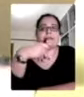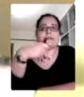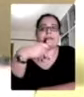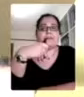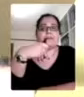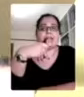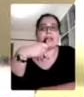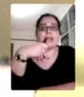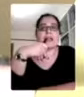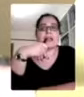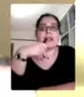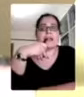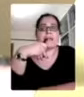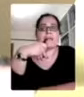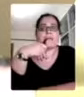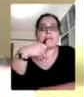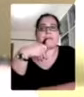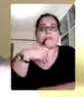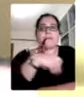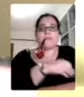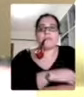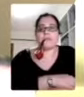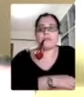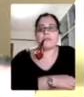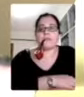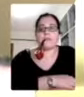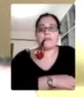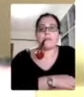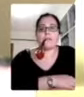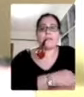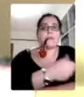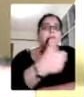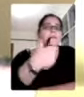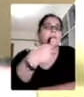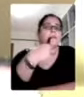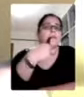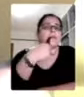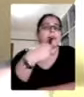Evet. Tobakolarda tütün bulamıyorum. Neden diye sormuş.